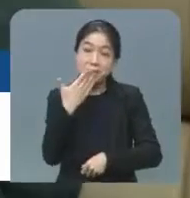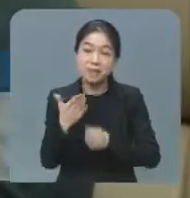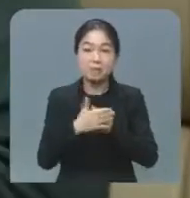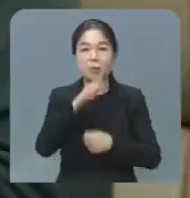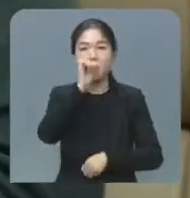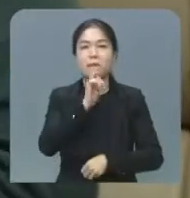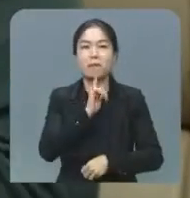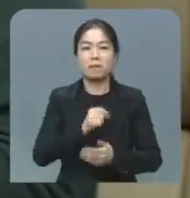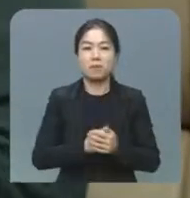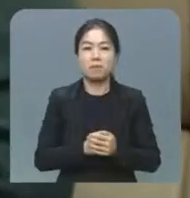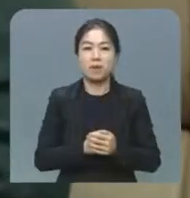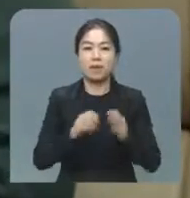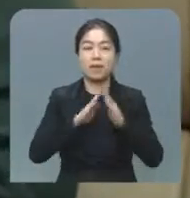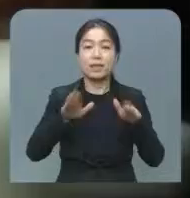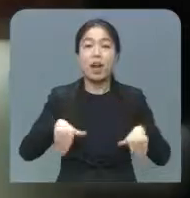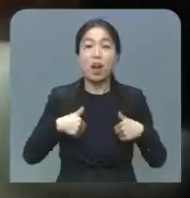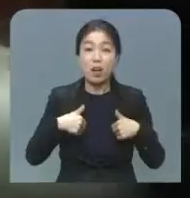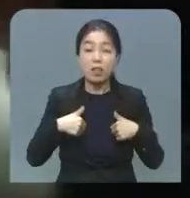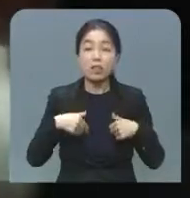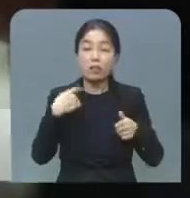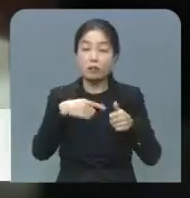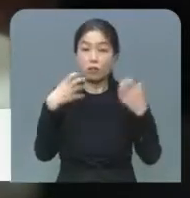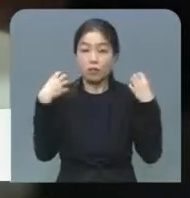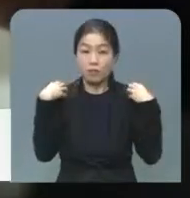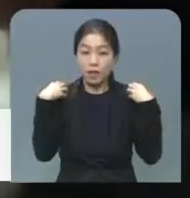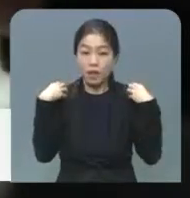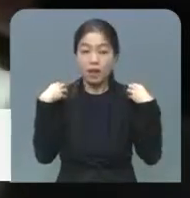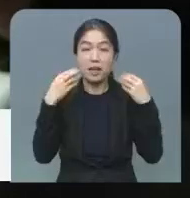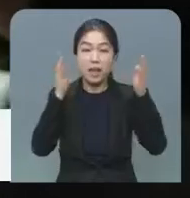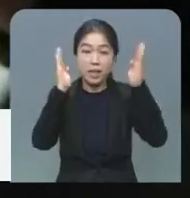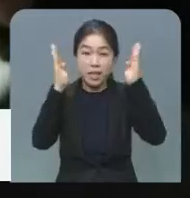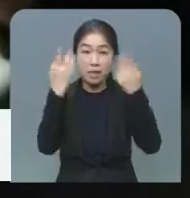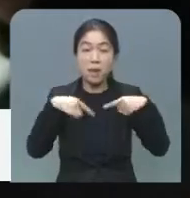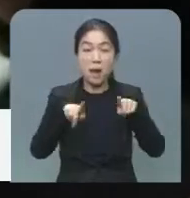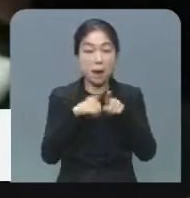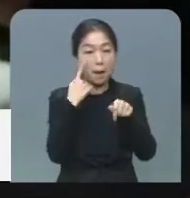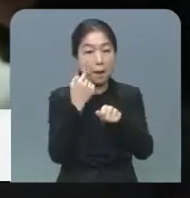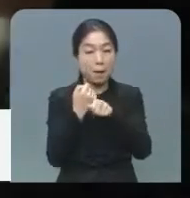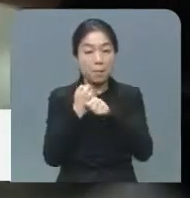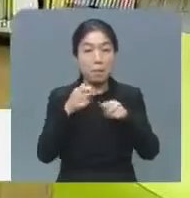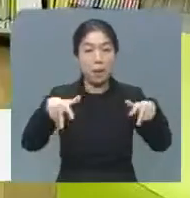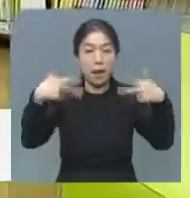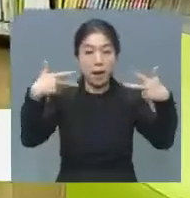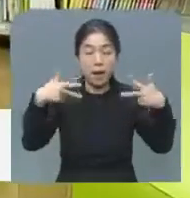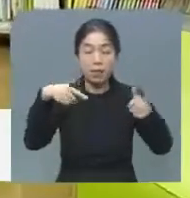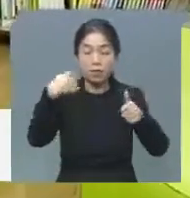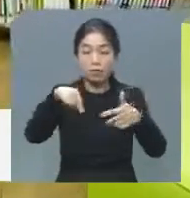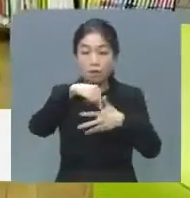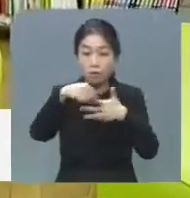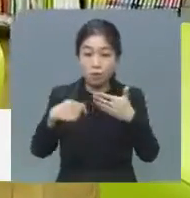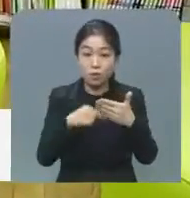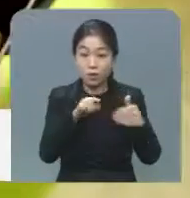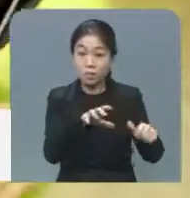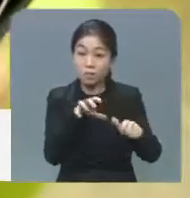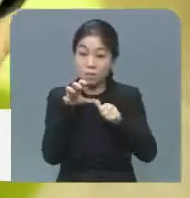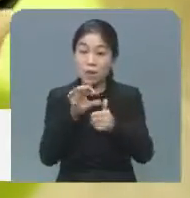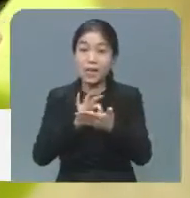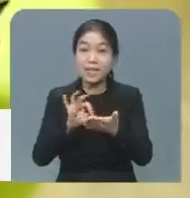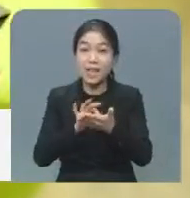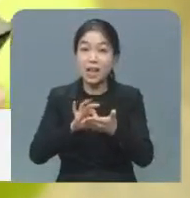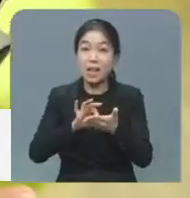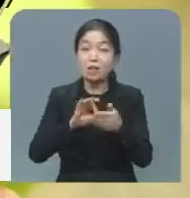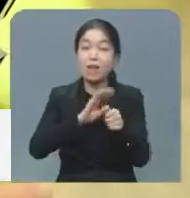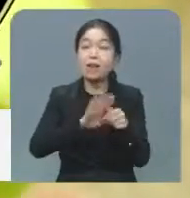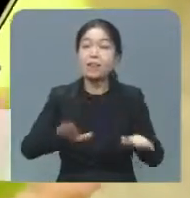이제 경상남도교육청 이 포털 네이버와 공동으로 개발한 본격 소 프로그램인 아이톡 을 사용하는 경남의